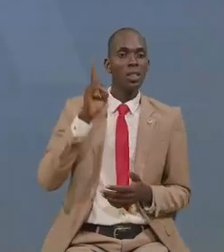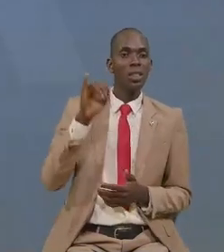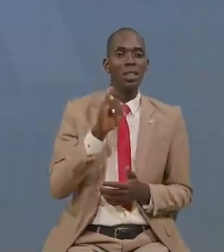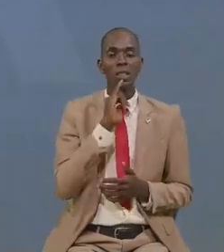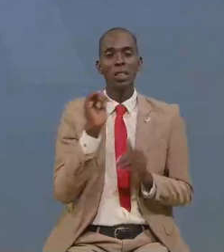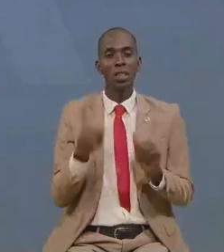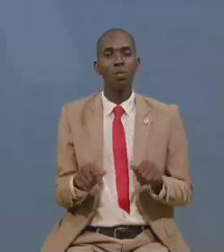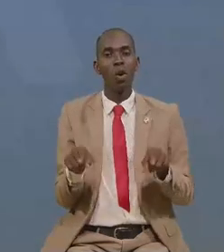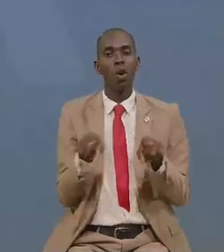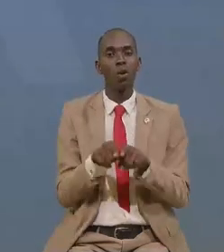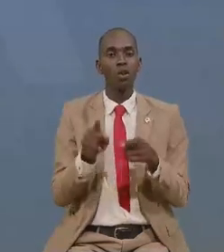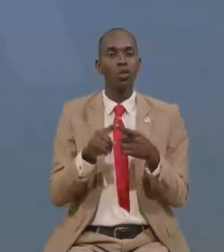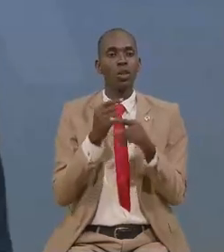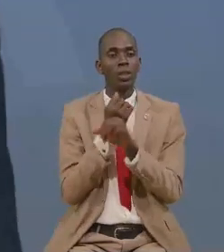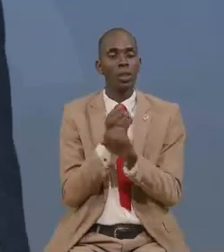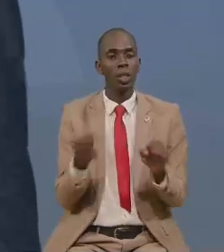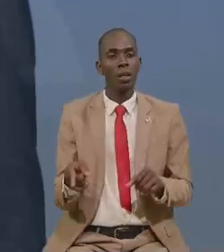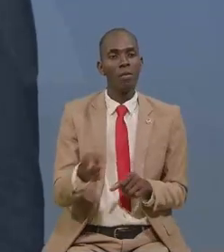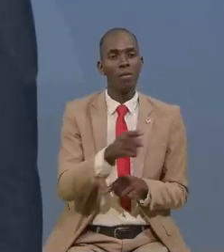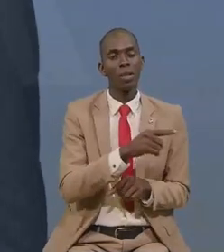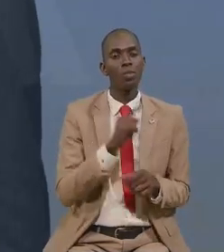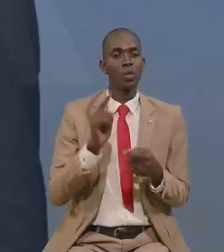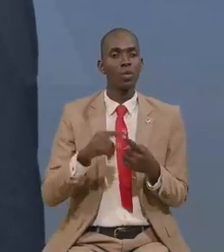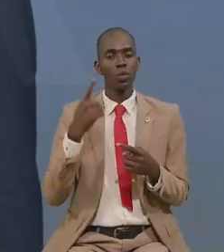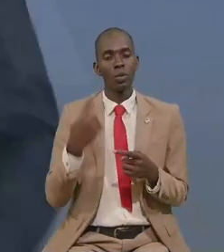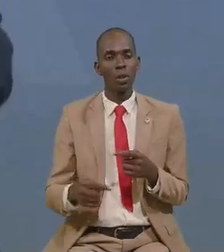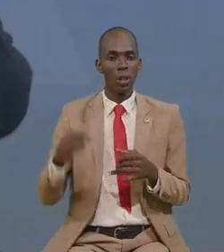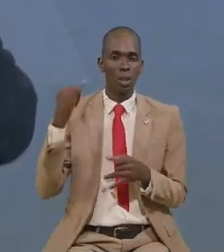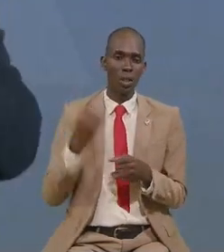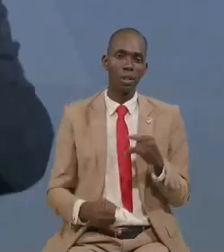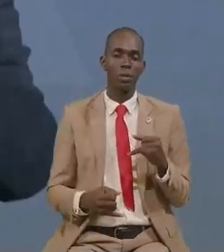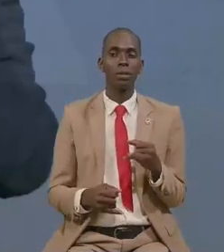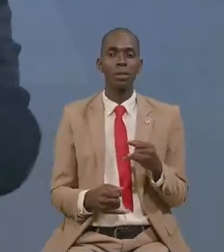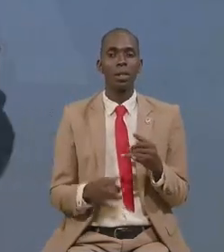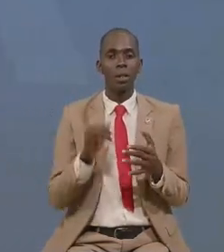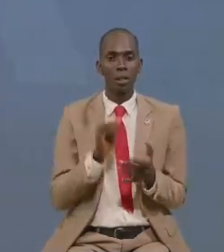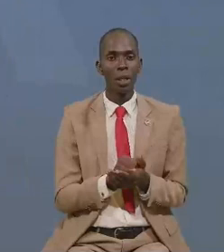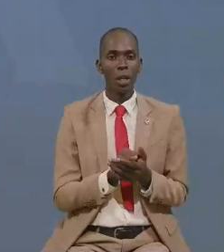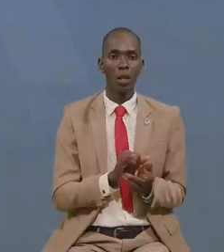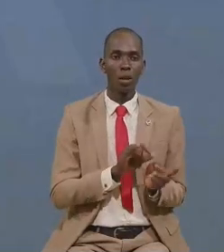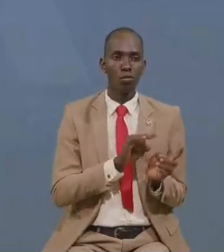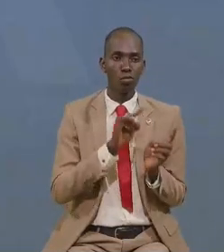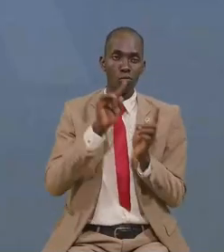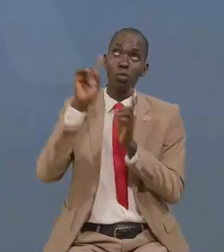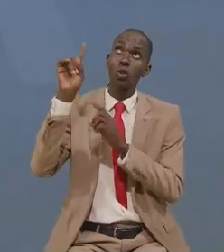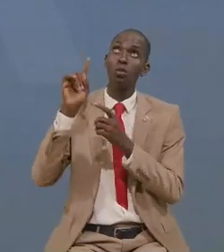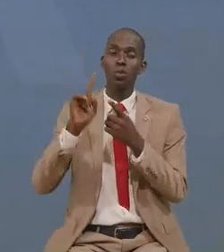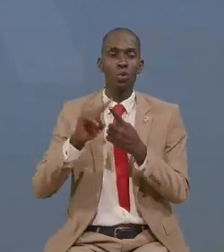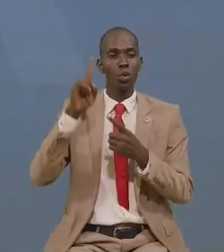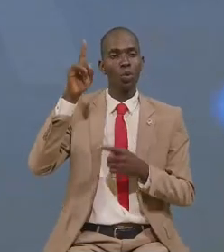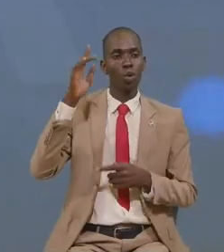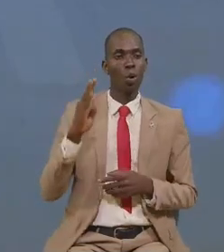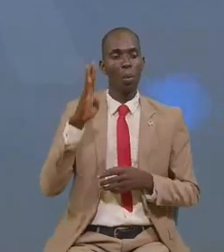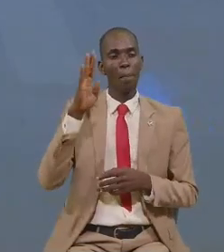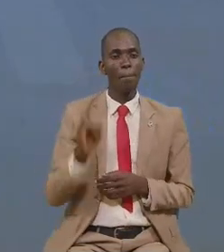il peut sauver parfaitement ceux qui s'approchent de Dieu par lui,